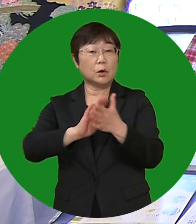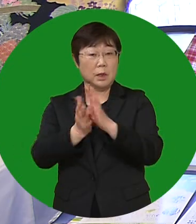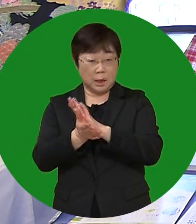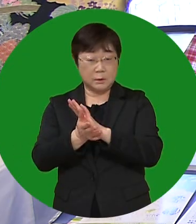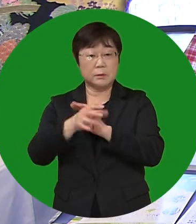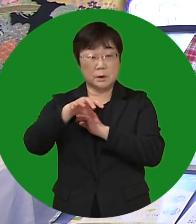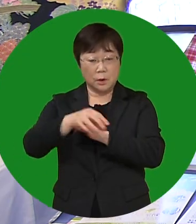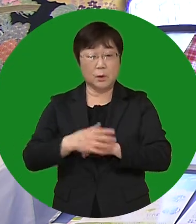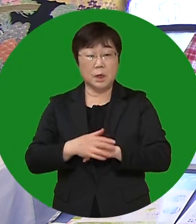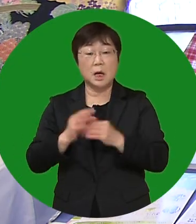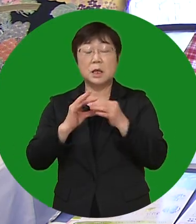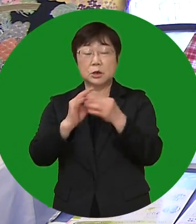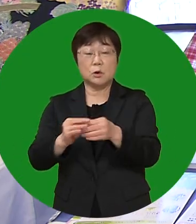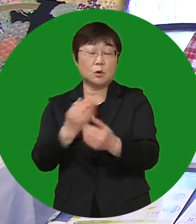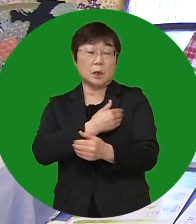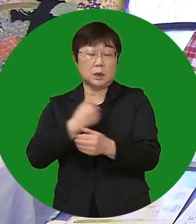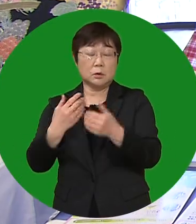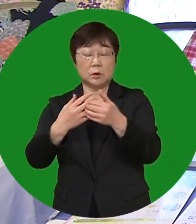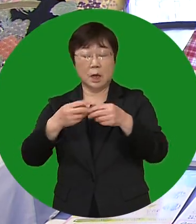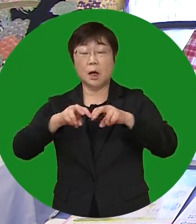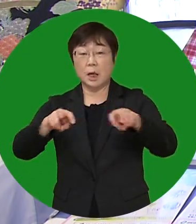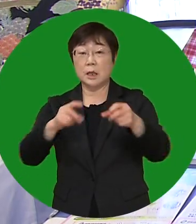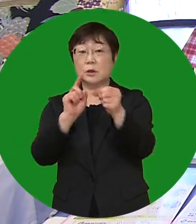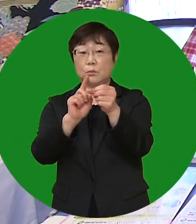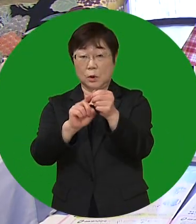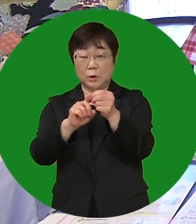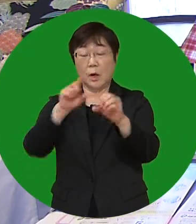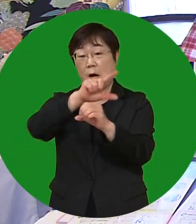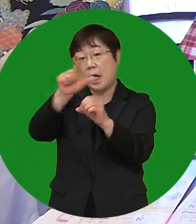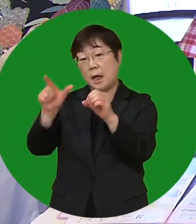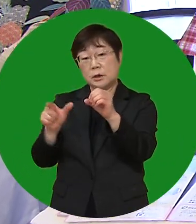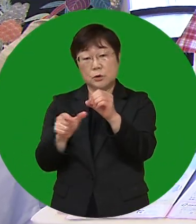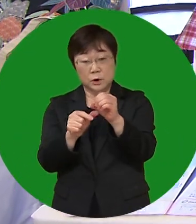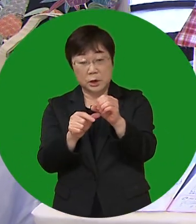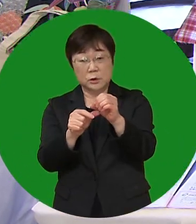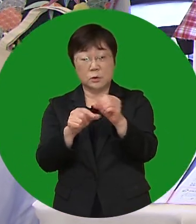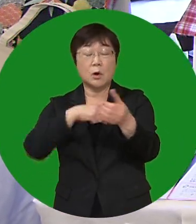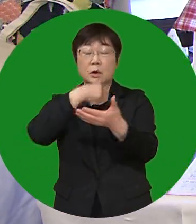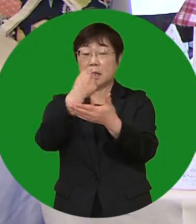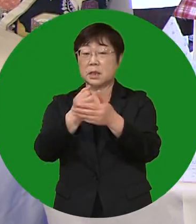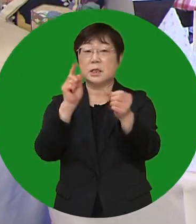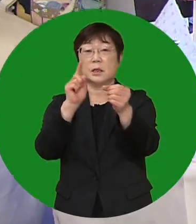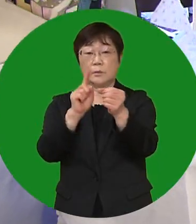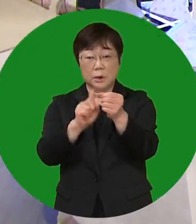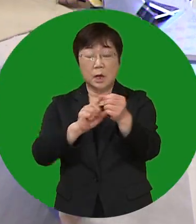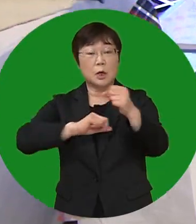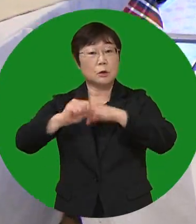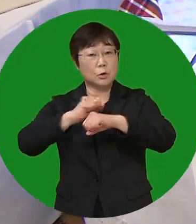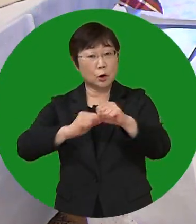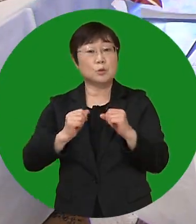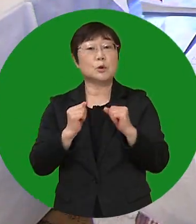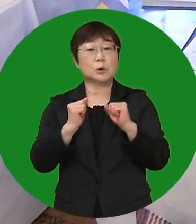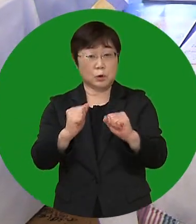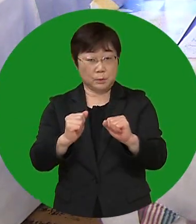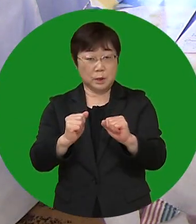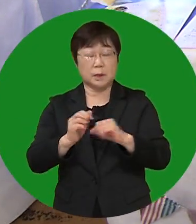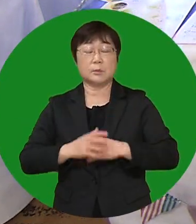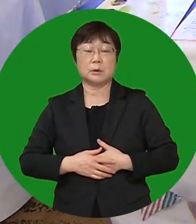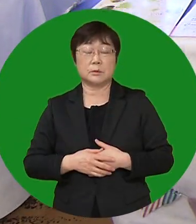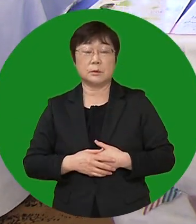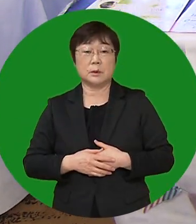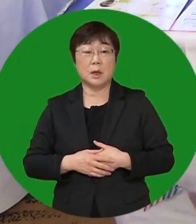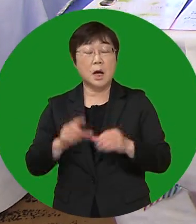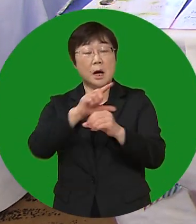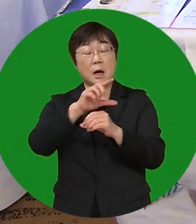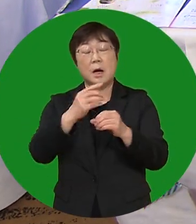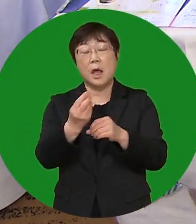においても持続可能な開発目標sdg ずの達成に向けた取り組みを進めており